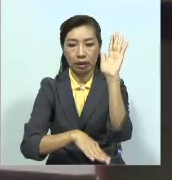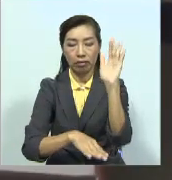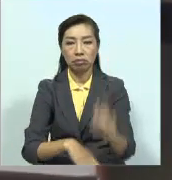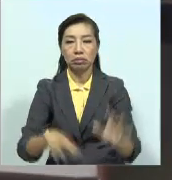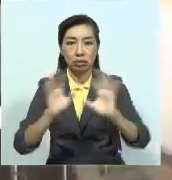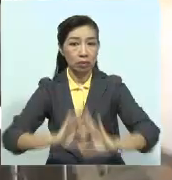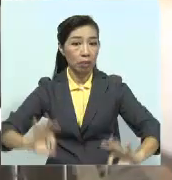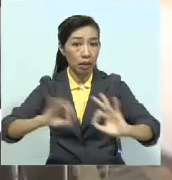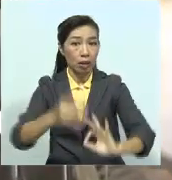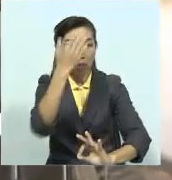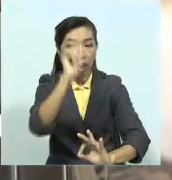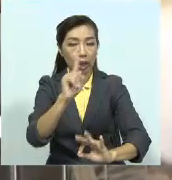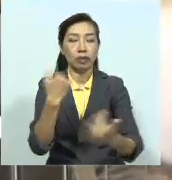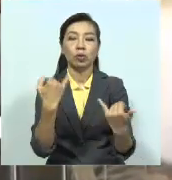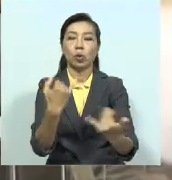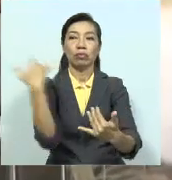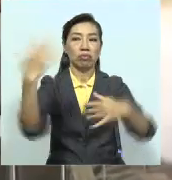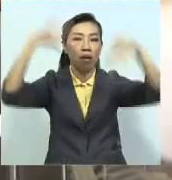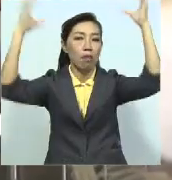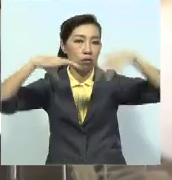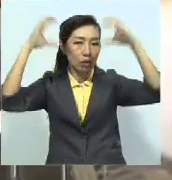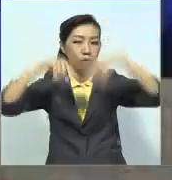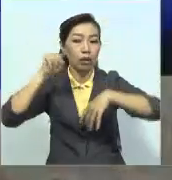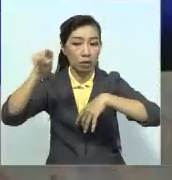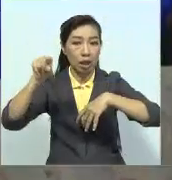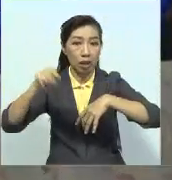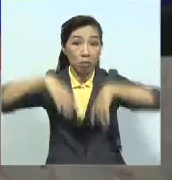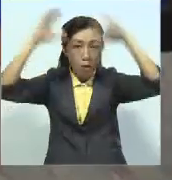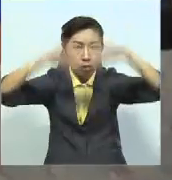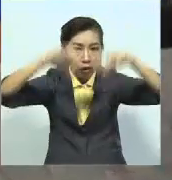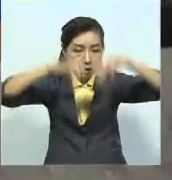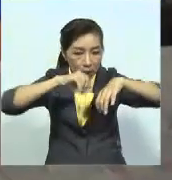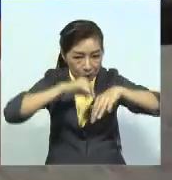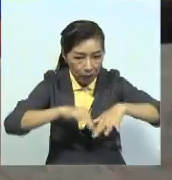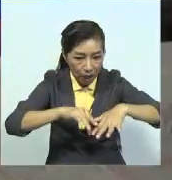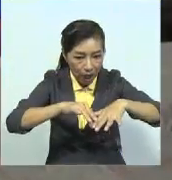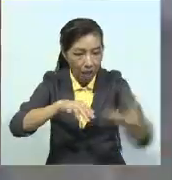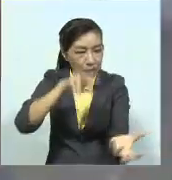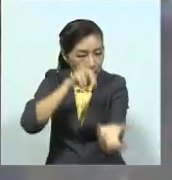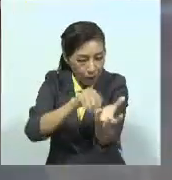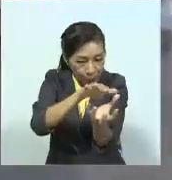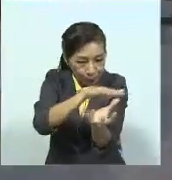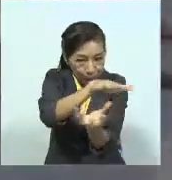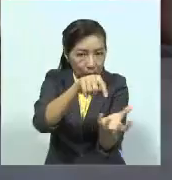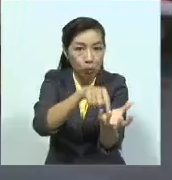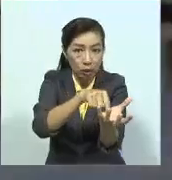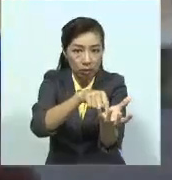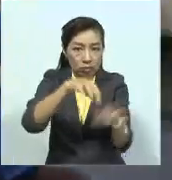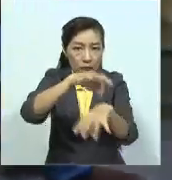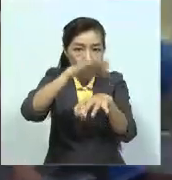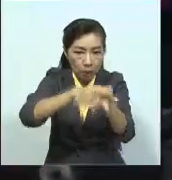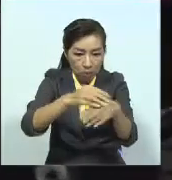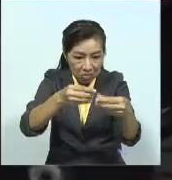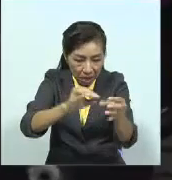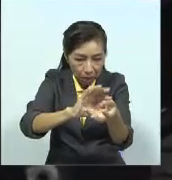จัยสำคัญเลยก็คือฤดูฝนนี่แหละค่ะซึ่งการมีน้ำขังเหมาะแก่การเพาะและแพร่พันธุ์ยุงลายก็เป็นพาห